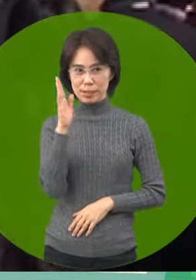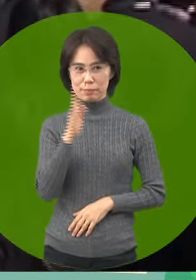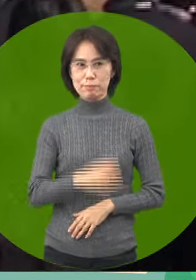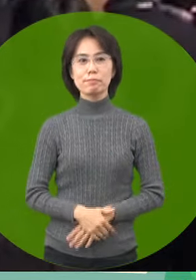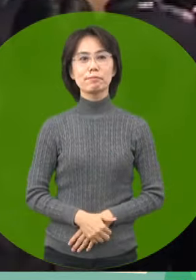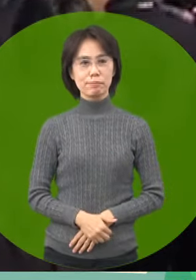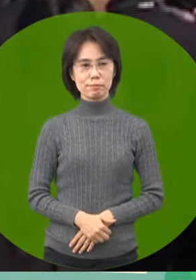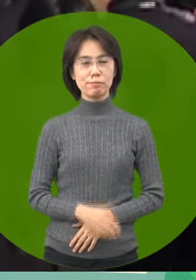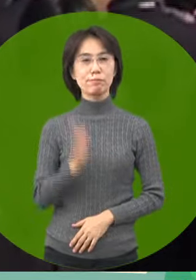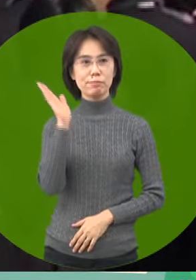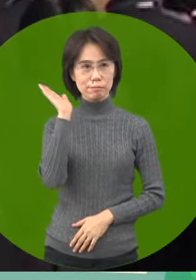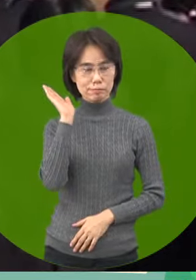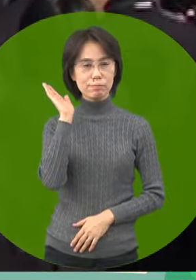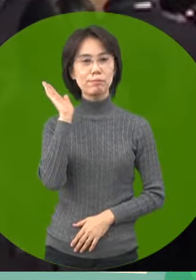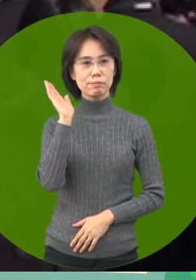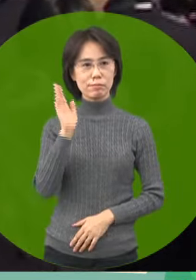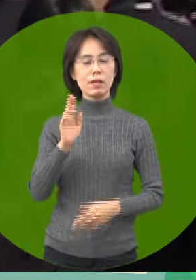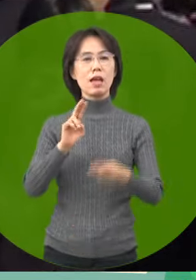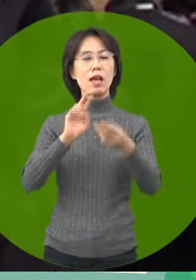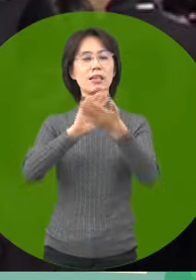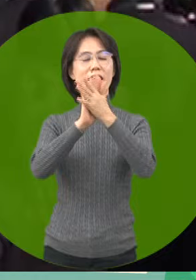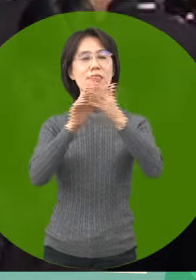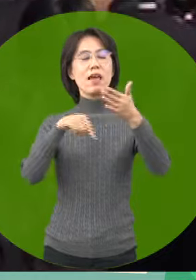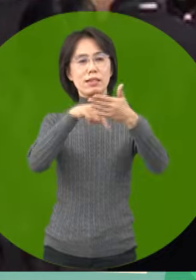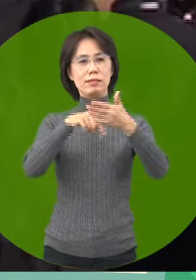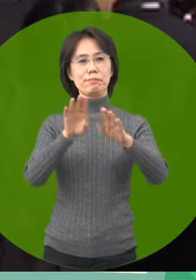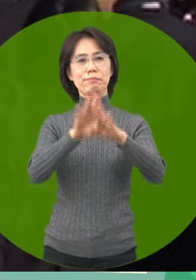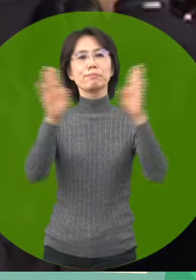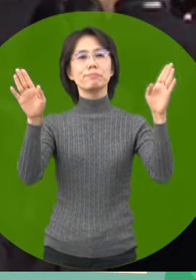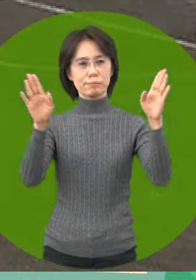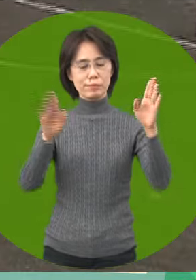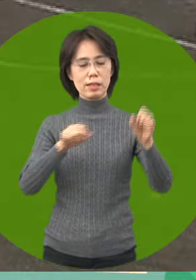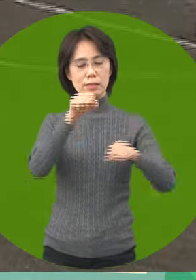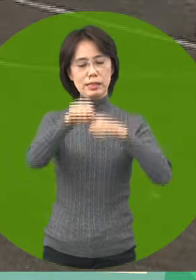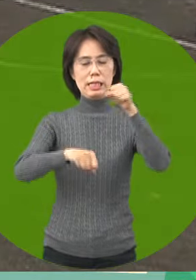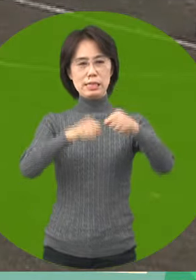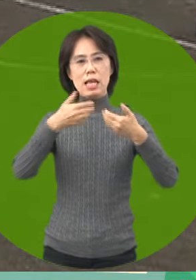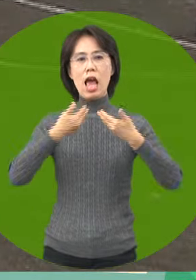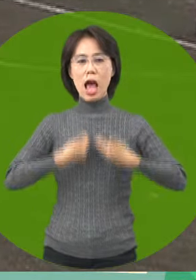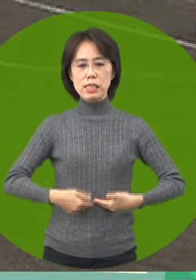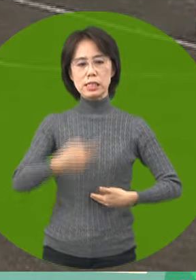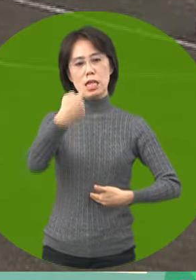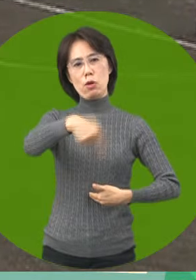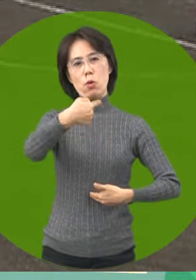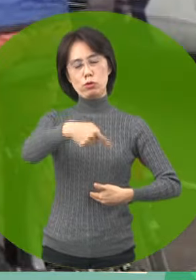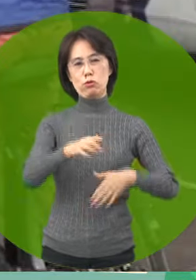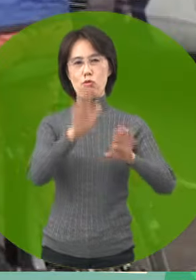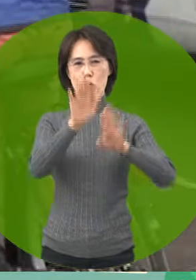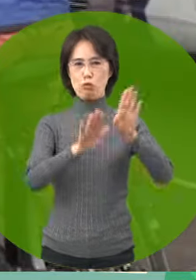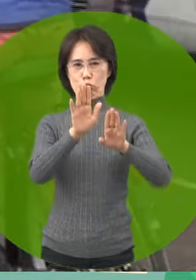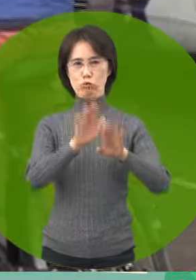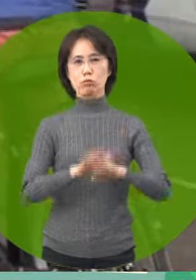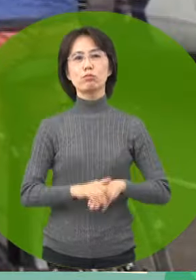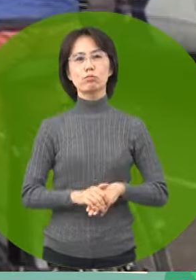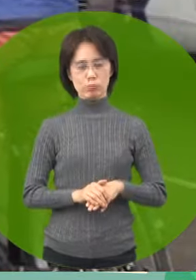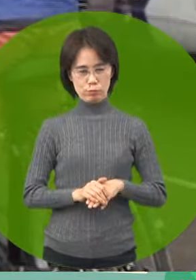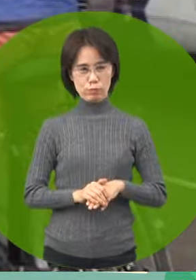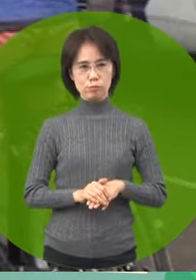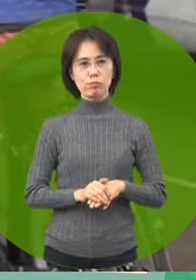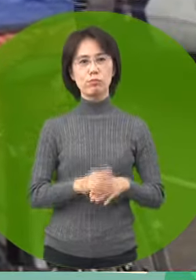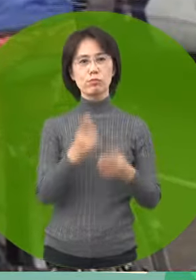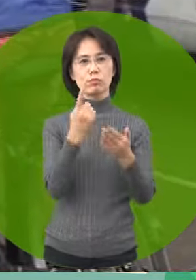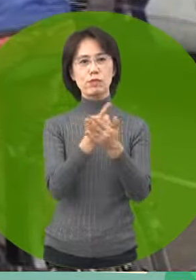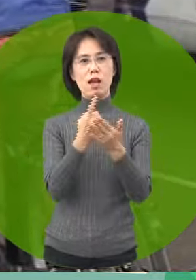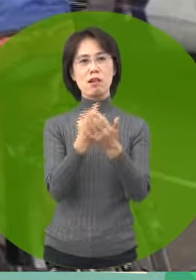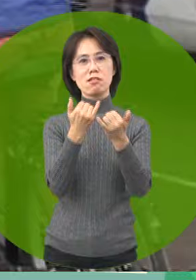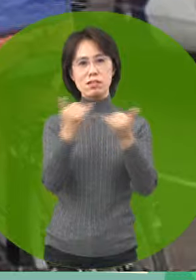こちらは県内で開催されている自転車安全教室の映像です。会場では参加者に対して